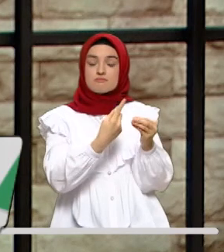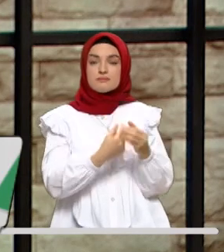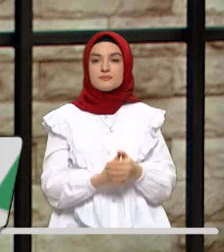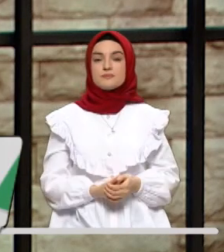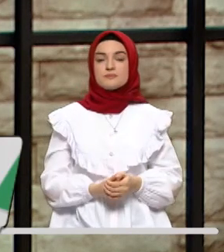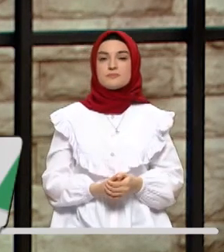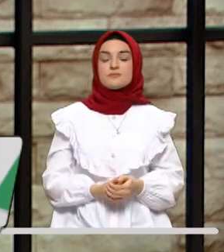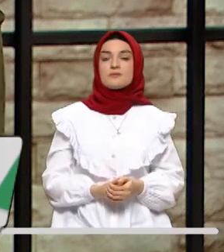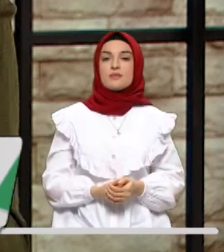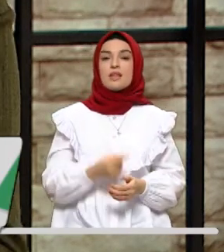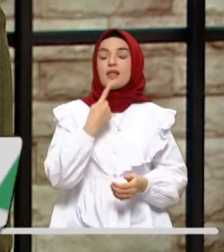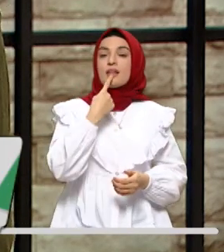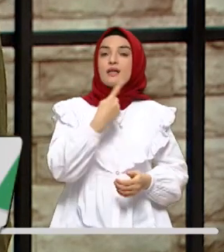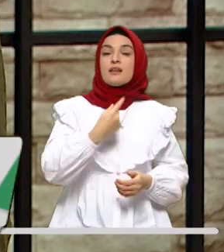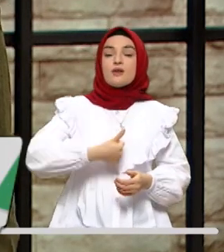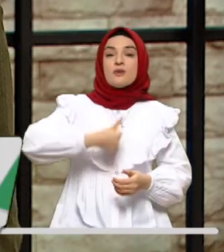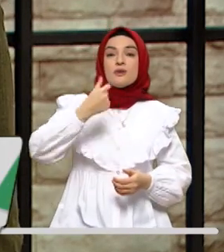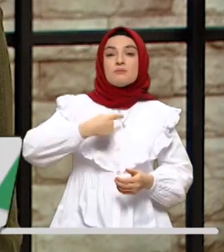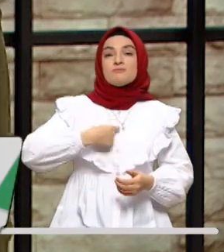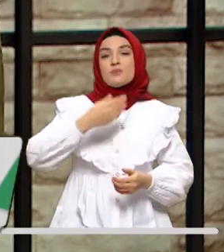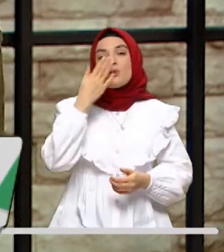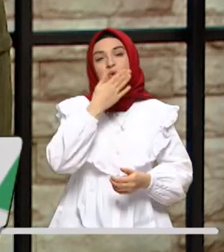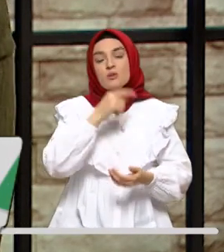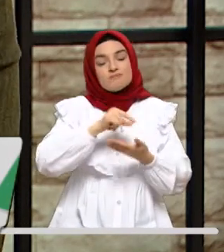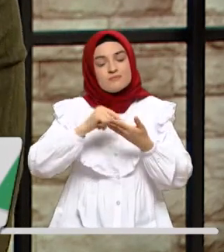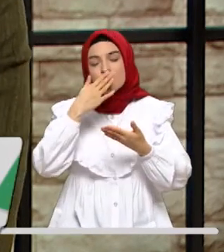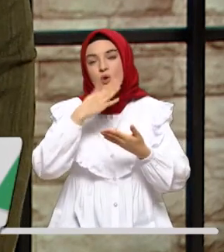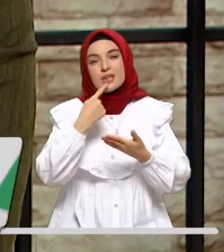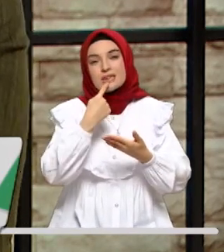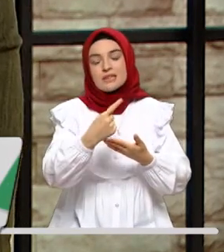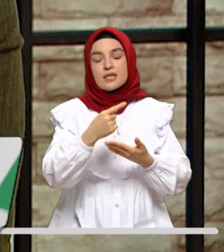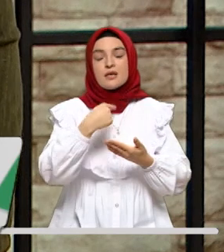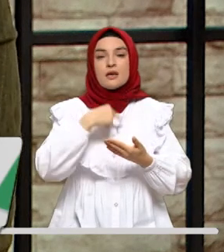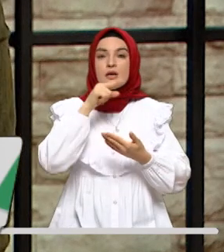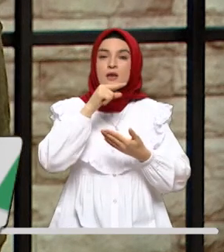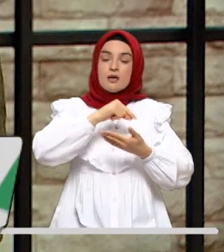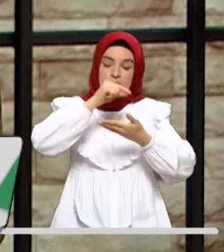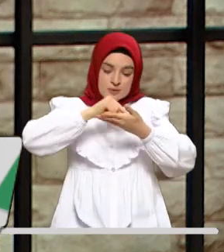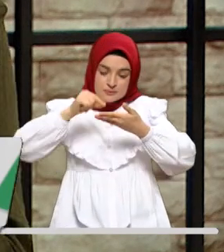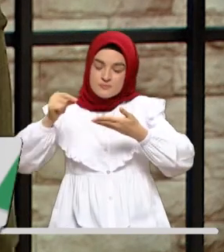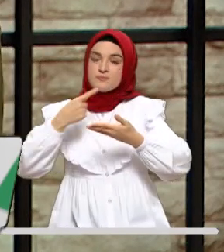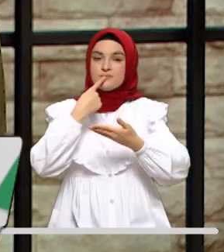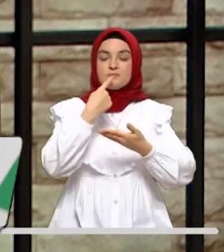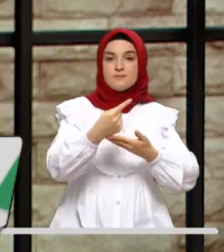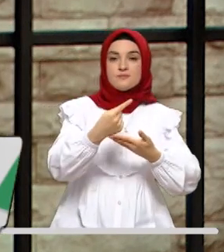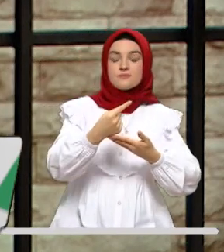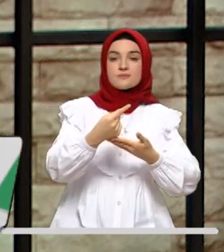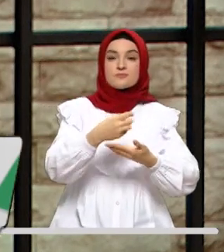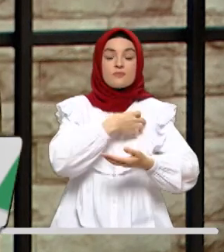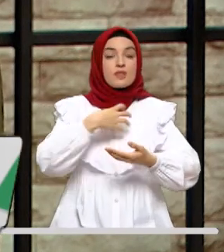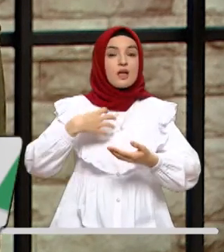Demiş ki kumandanım benim okumam yazmam yok ki. Peki demiş ben senin ağzından yazayım. Yazmış demiş ki